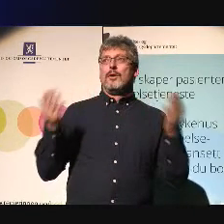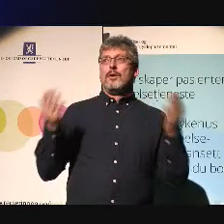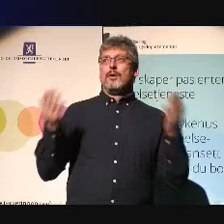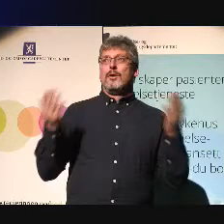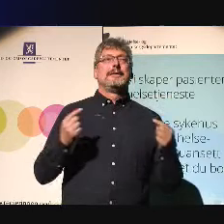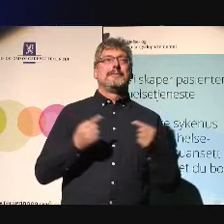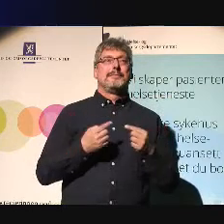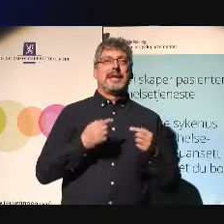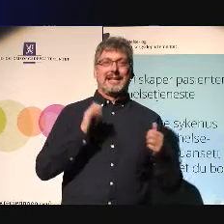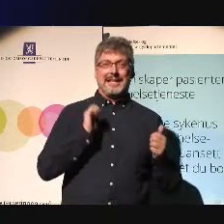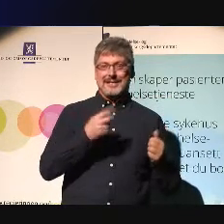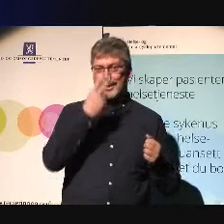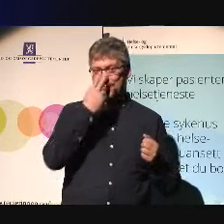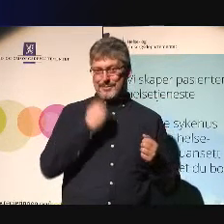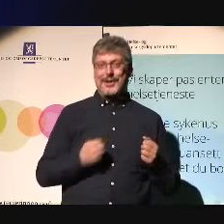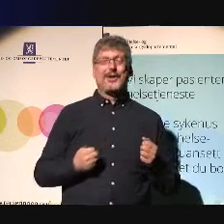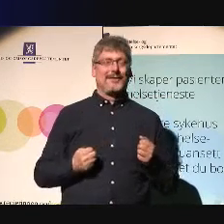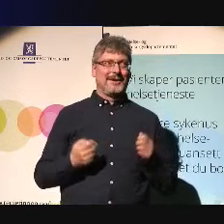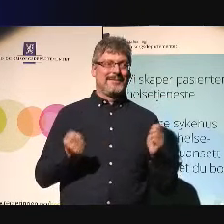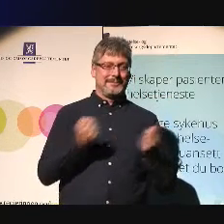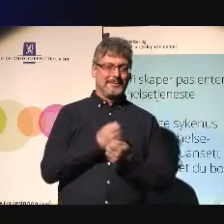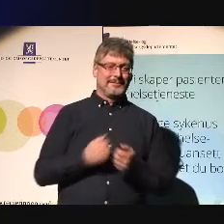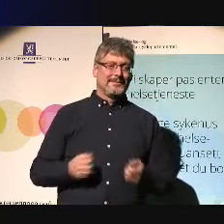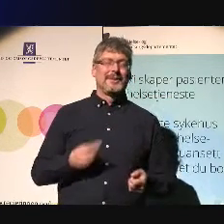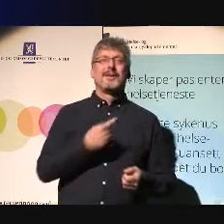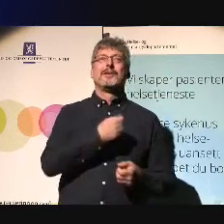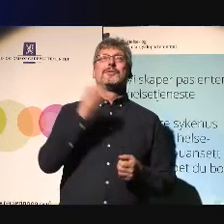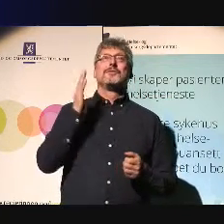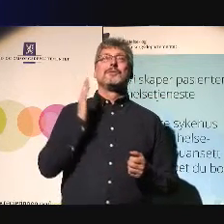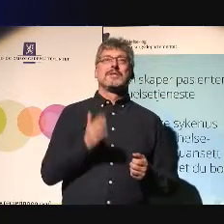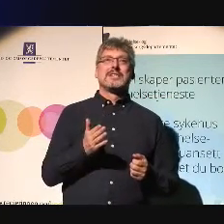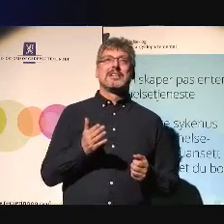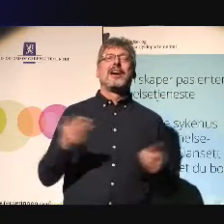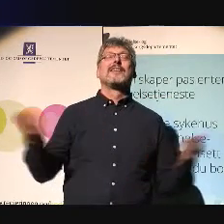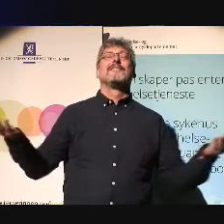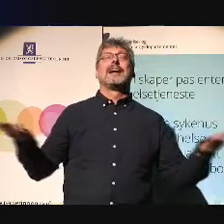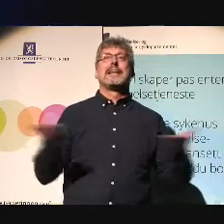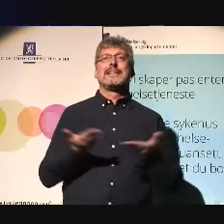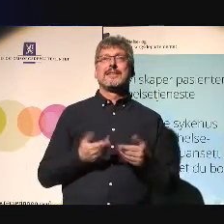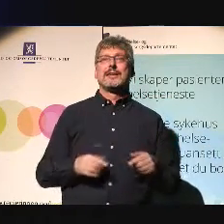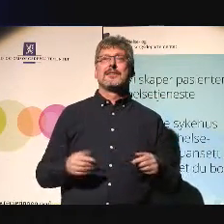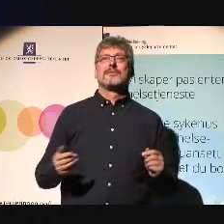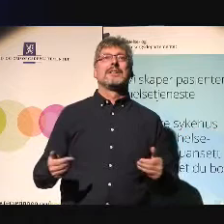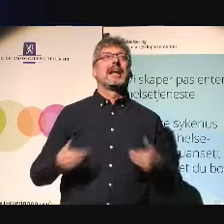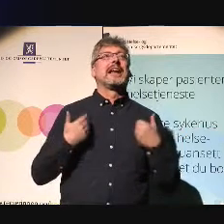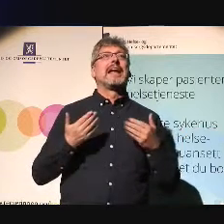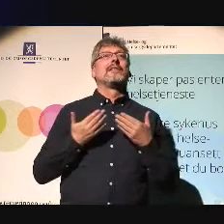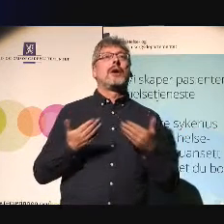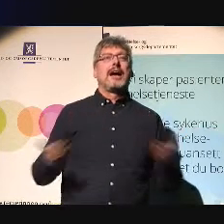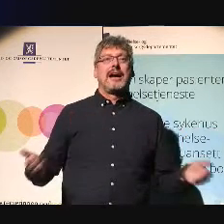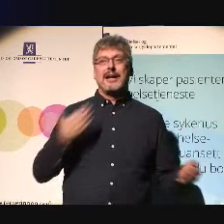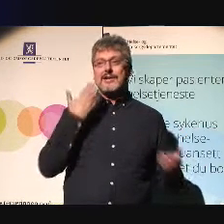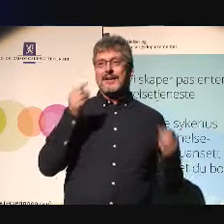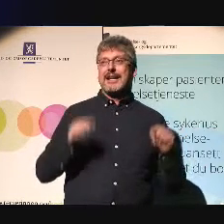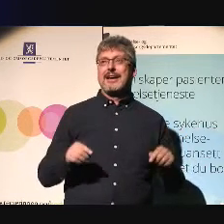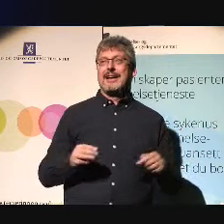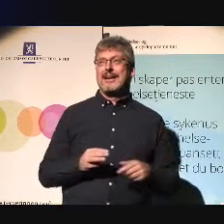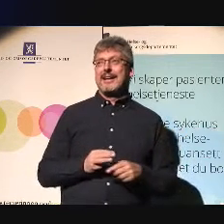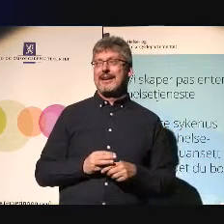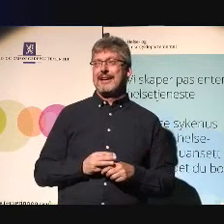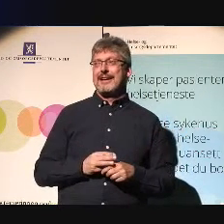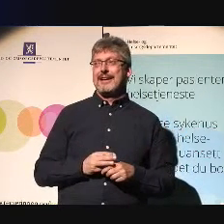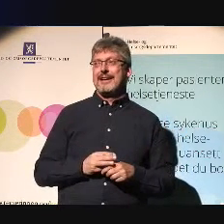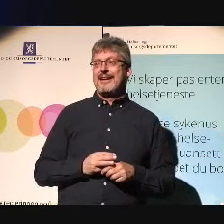skal prøve på et taktskifte her. Tusen takk for invitasjonen. Det en glede og ære å være her.